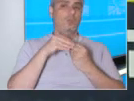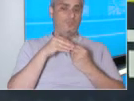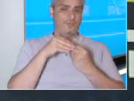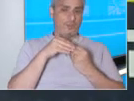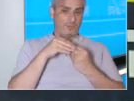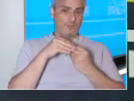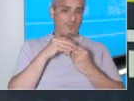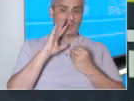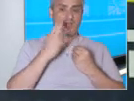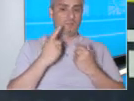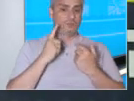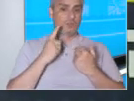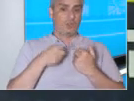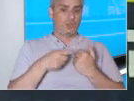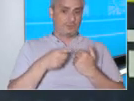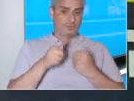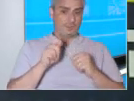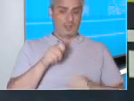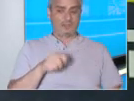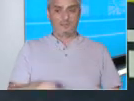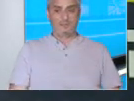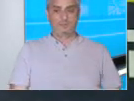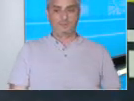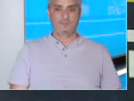נוספות, חמישיות, לכנסת.